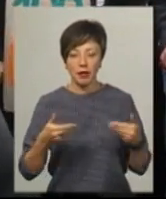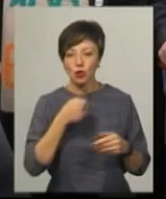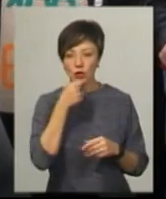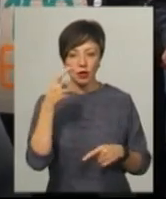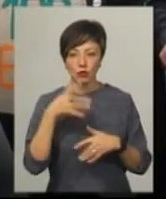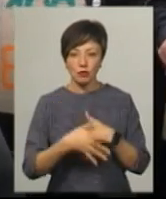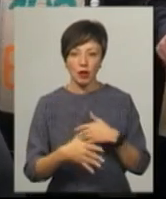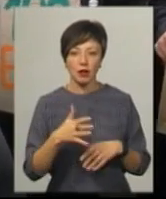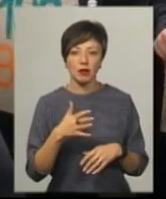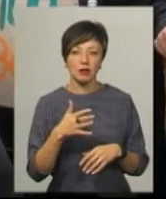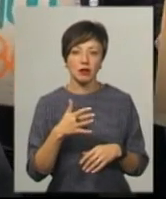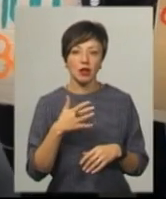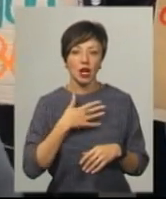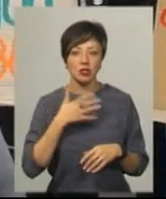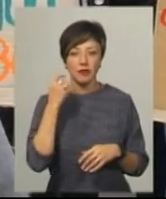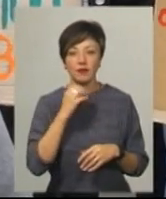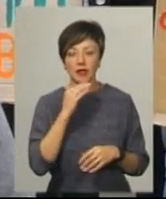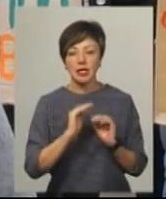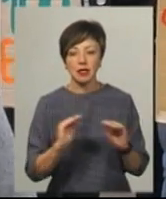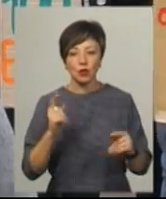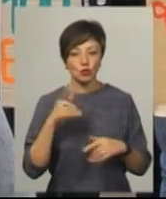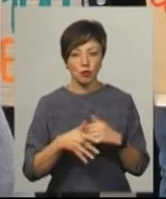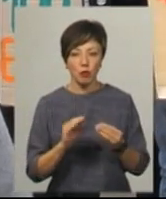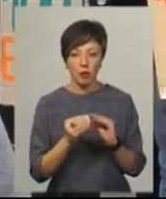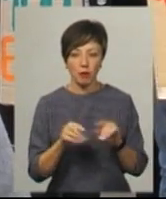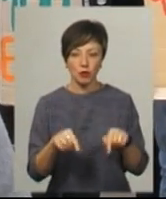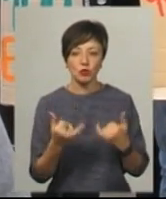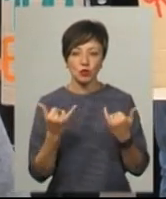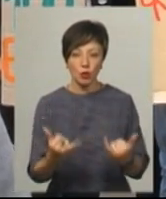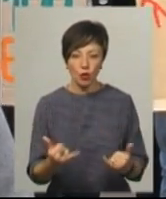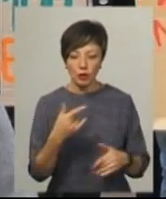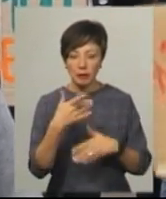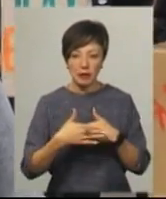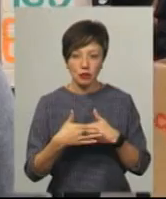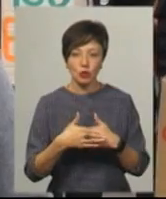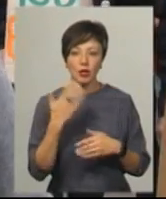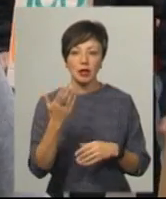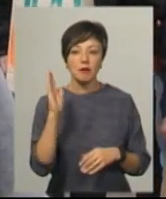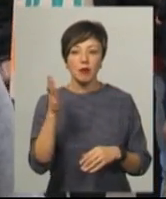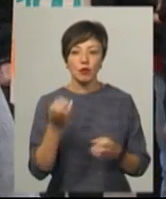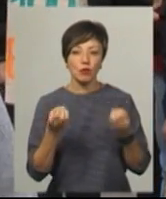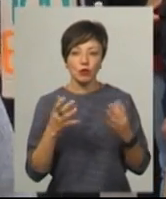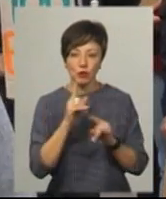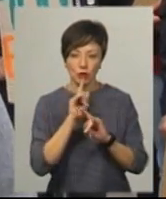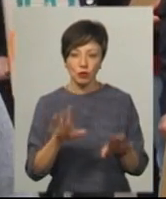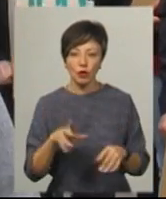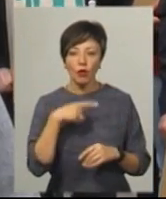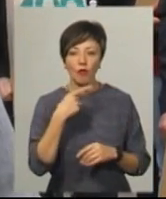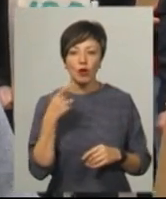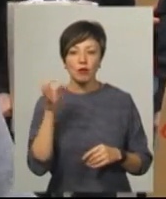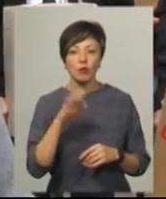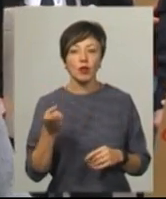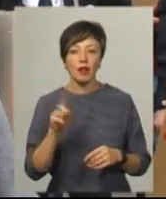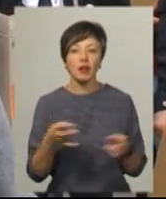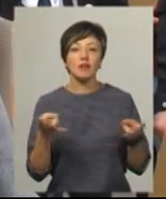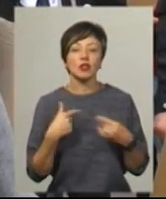що на наш вік вистачить. Діти розуміють, що проблема вже тут сьогодні, вона стукає у двері, і їхнього майбутнього просто не буде. Вони говорять про те, що